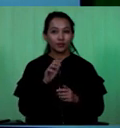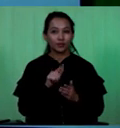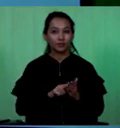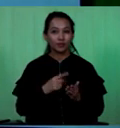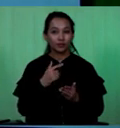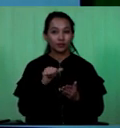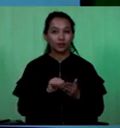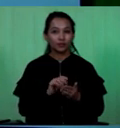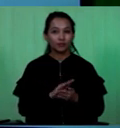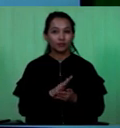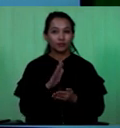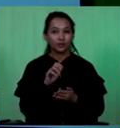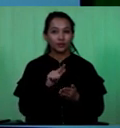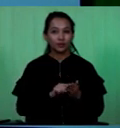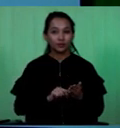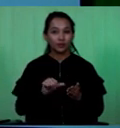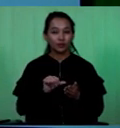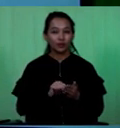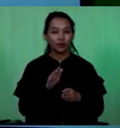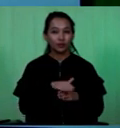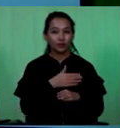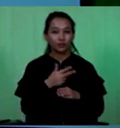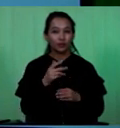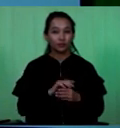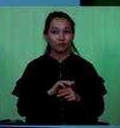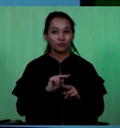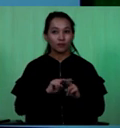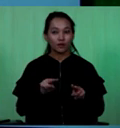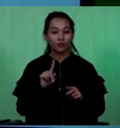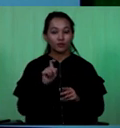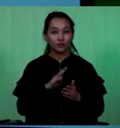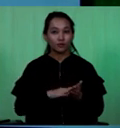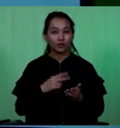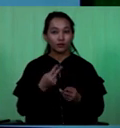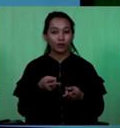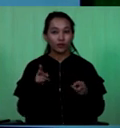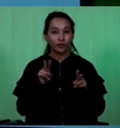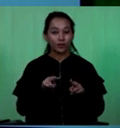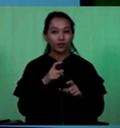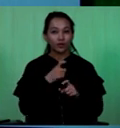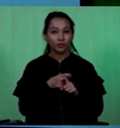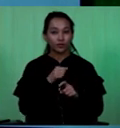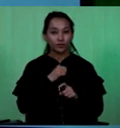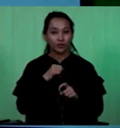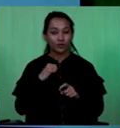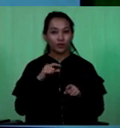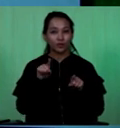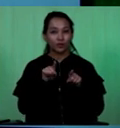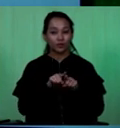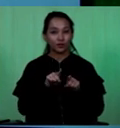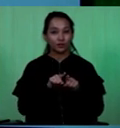3 barobar 192. Aziz o'quvchilar, qolgan tenglamalarni o'zingiz xuddi shu